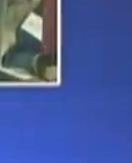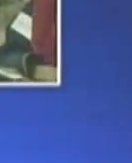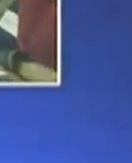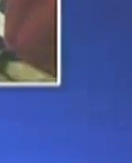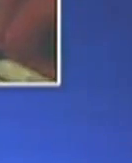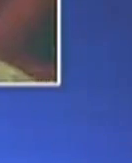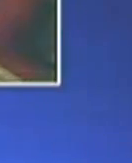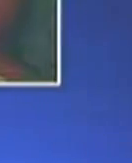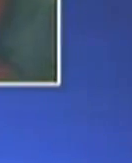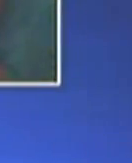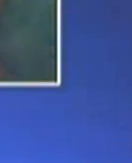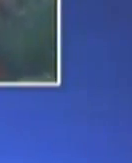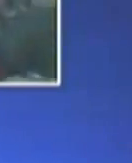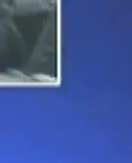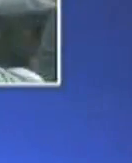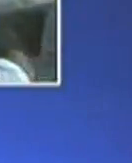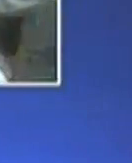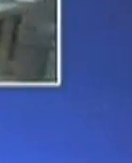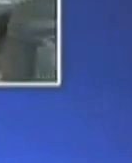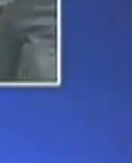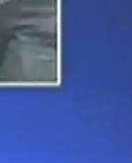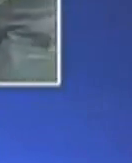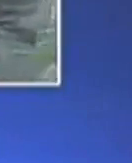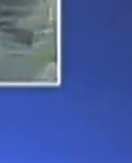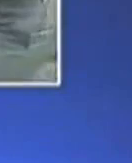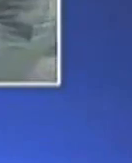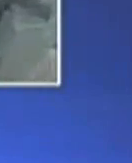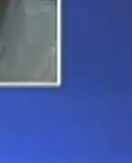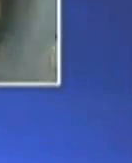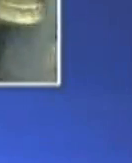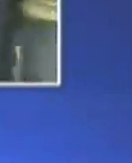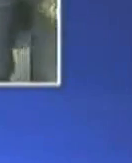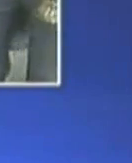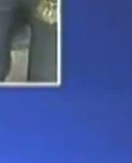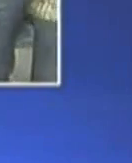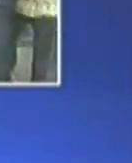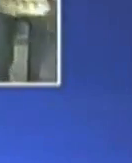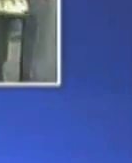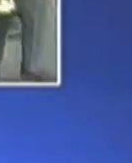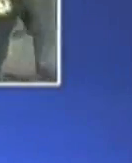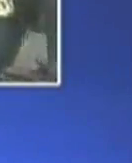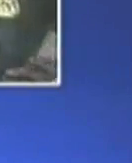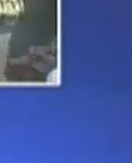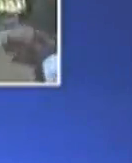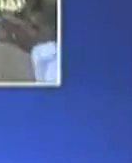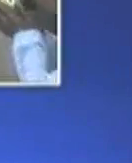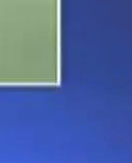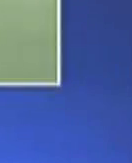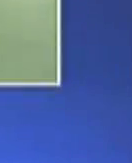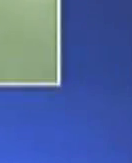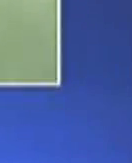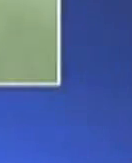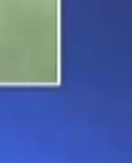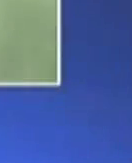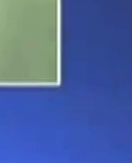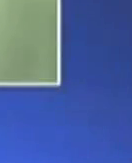ไม่ทันได้ทราบถึงพระราชกรณียกิจต่างๆเพื่อเป็นแรงบันดาลใจให้คนรุ่นใหม่ใช้ชีวิตอย่างมีความหมายมี